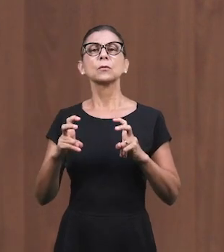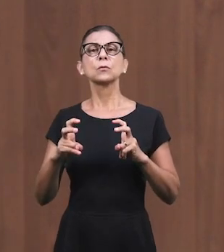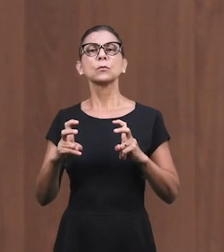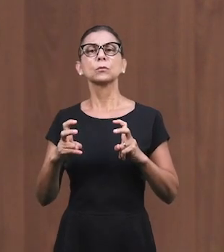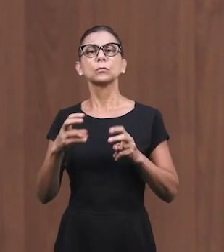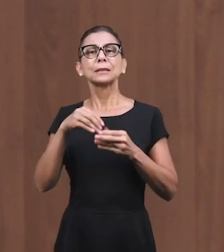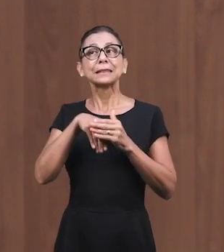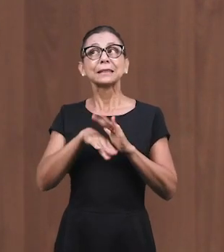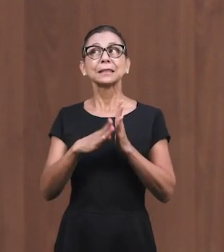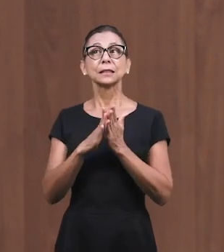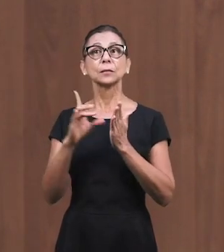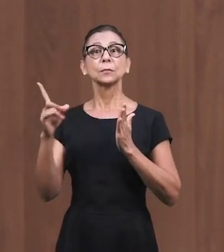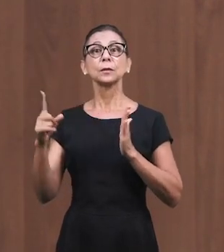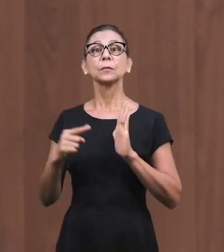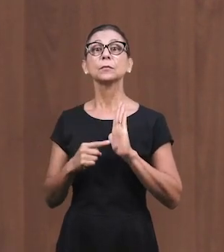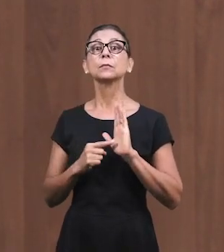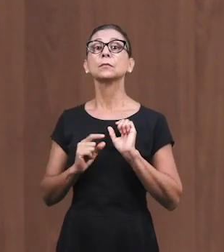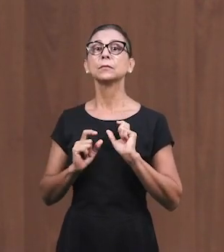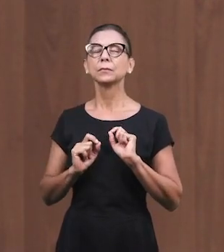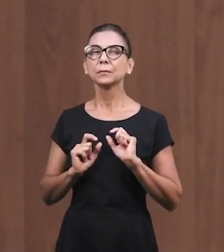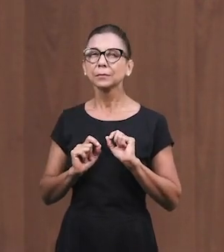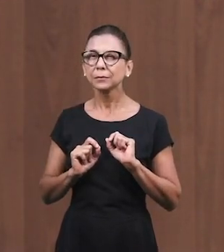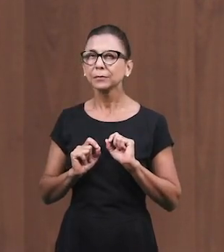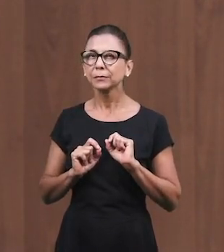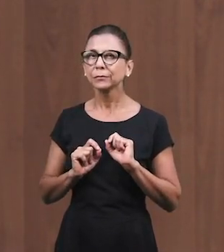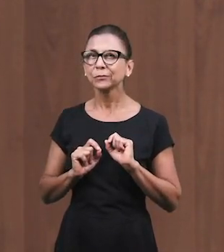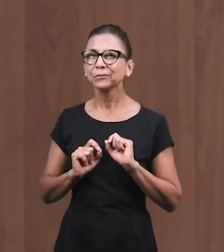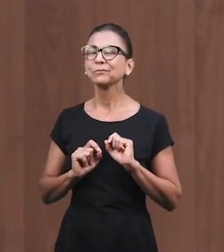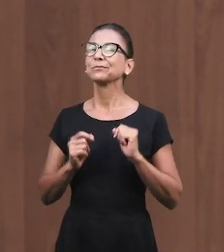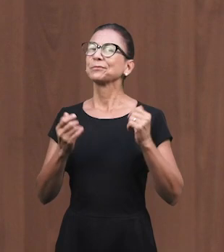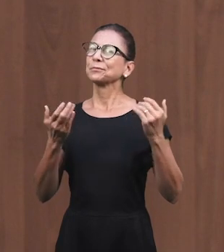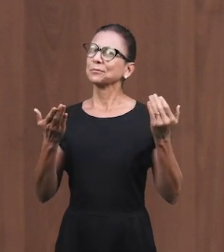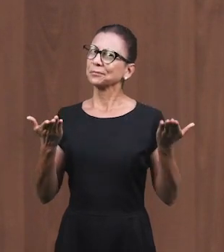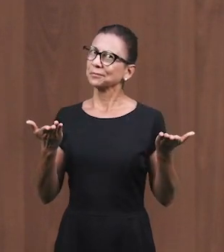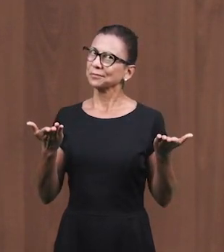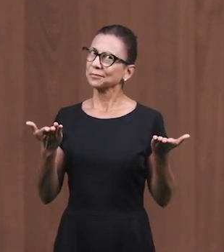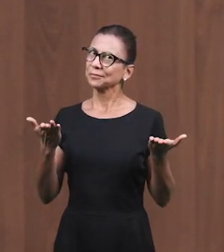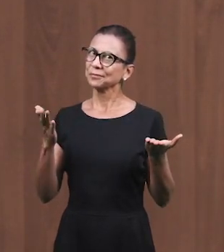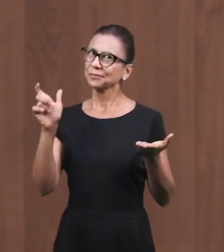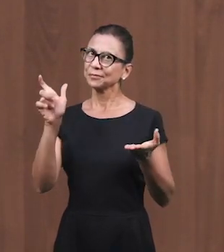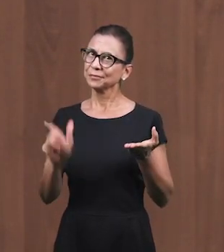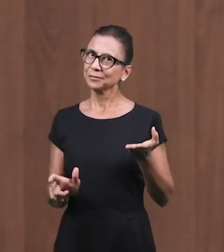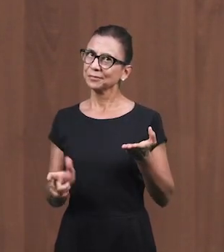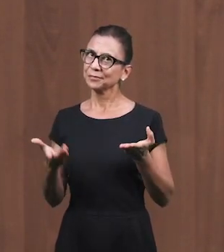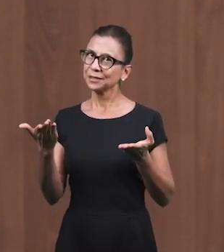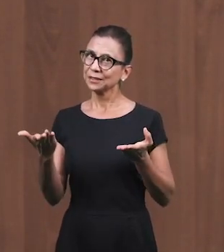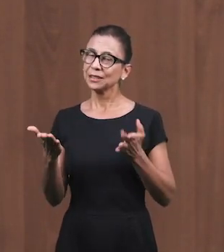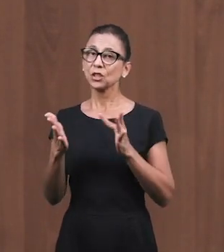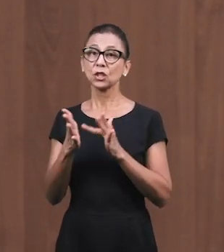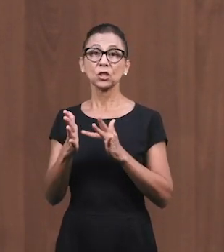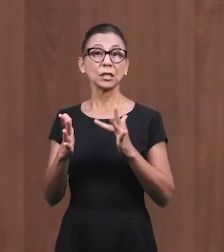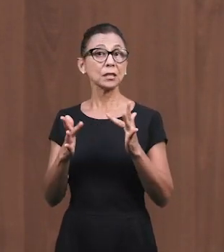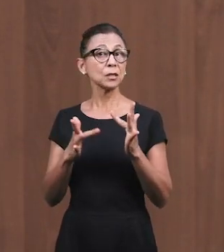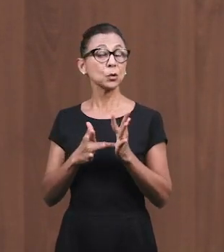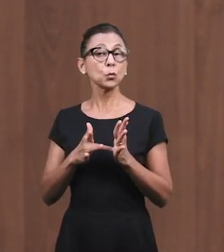été le principal sujet de la Bible? Le principal sujet est Jésus.